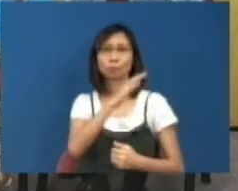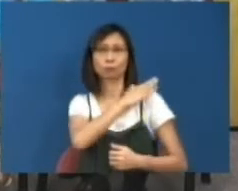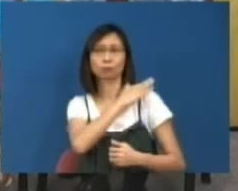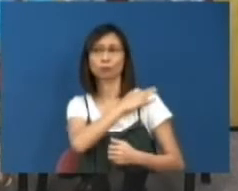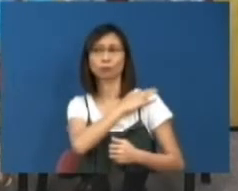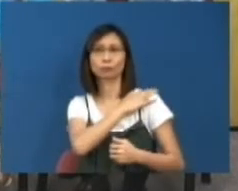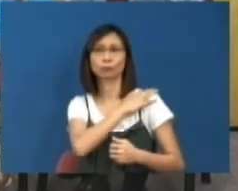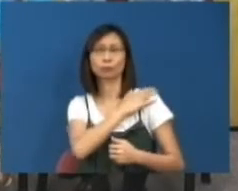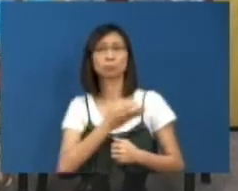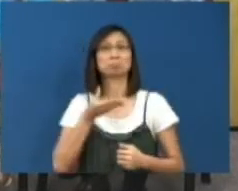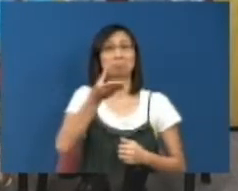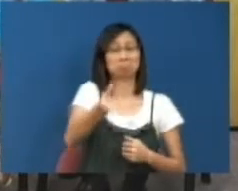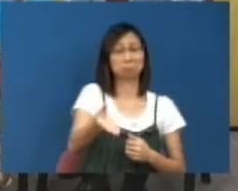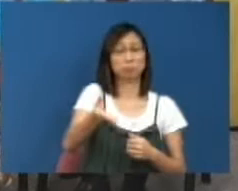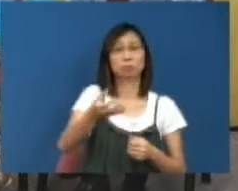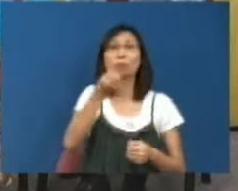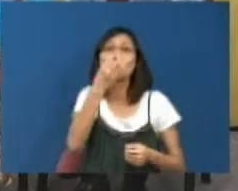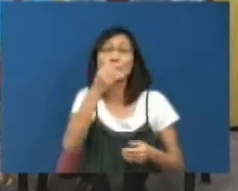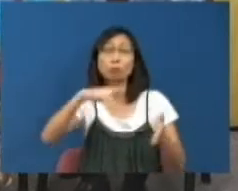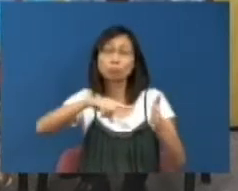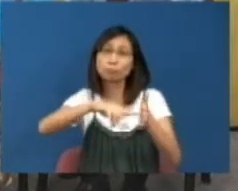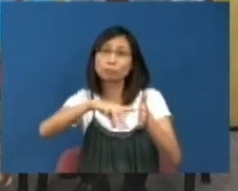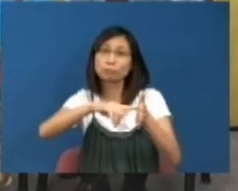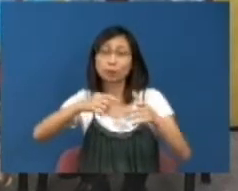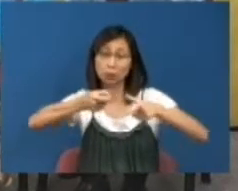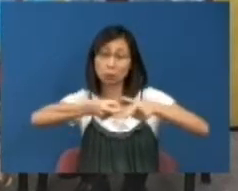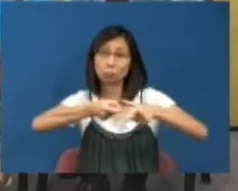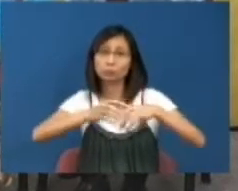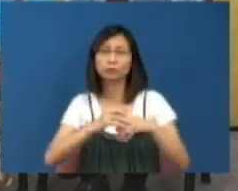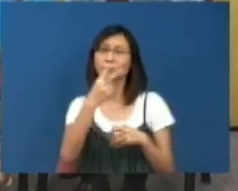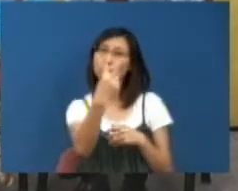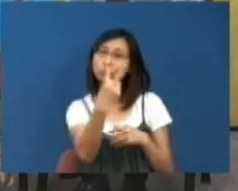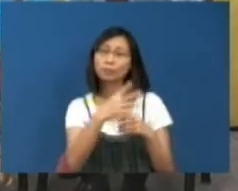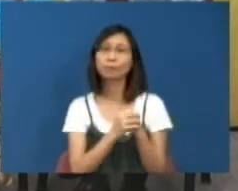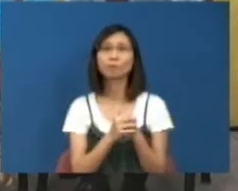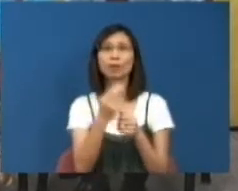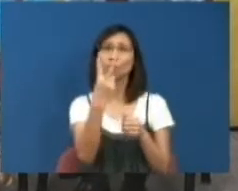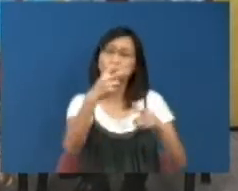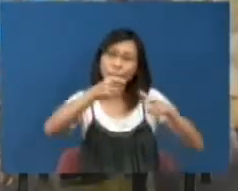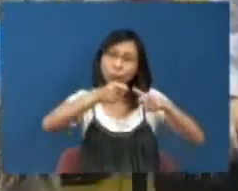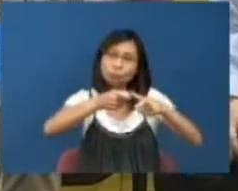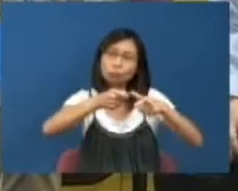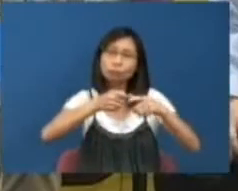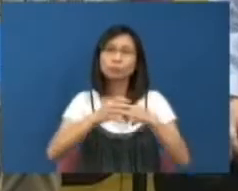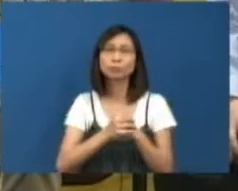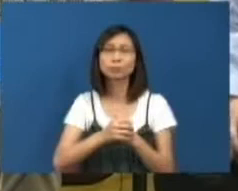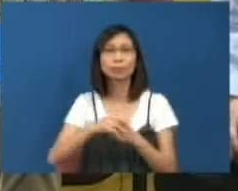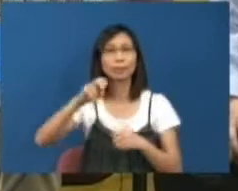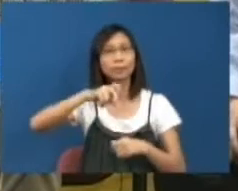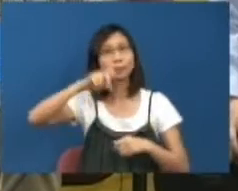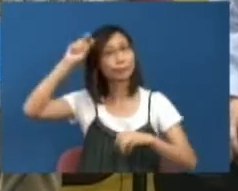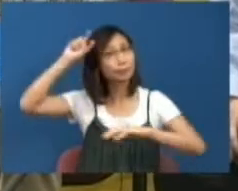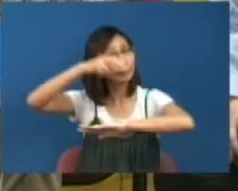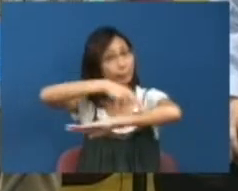就俾咗去兩間電力公司。就因為佢哋而家兩間電力公司咧都有咧一個計劃，係喺